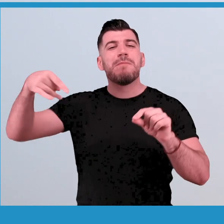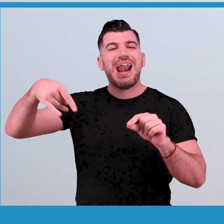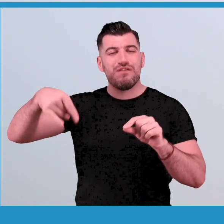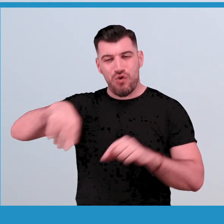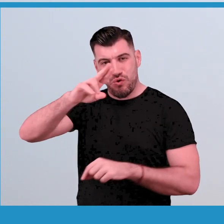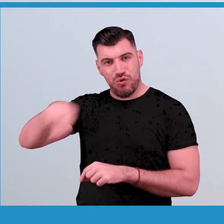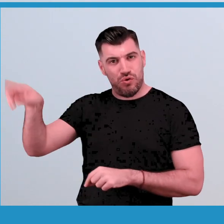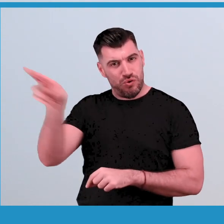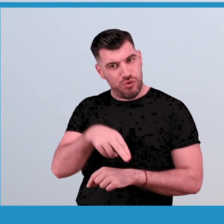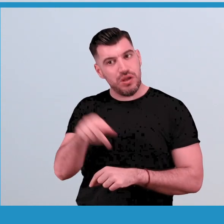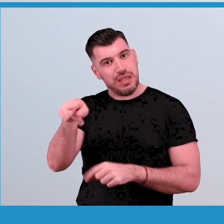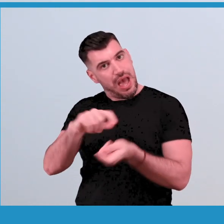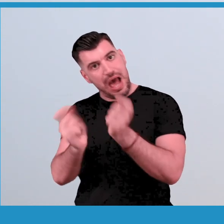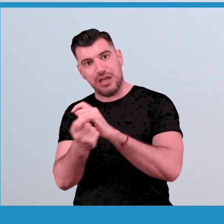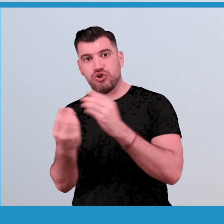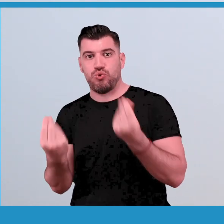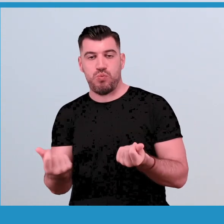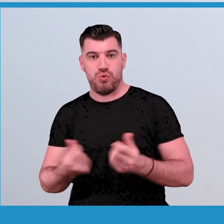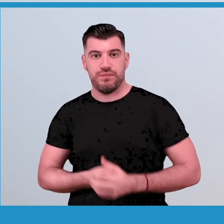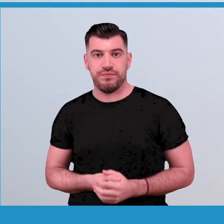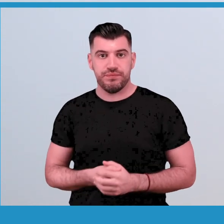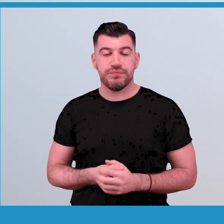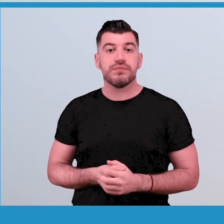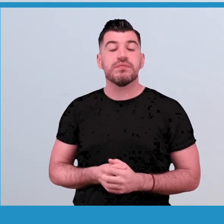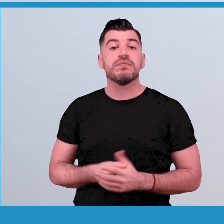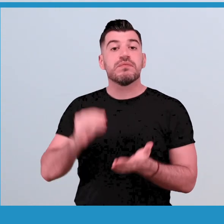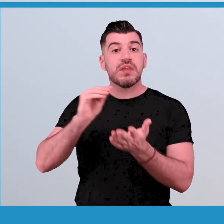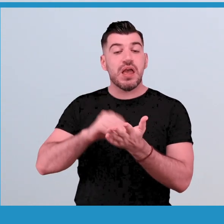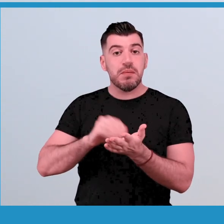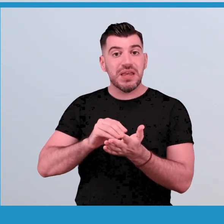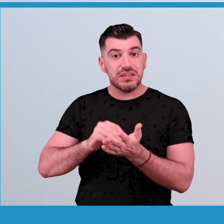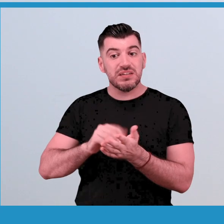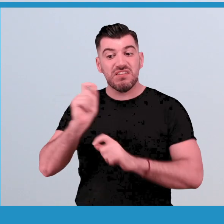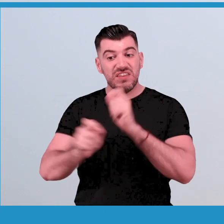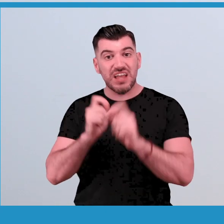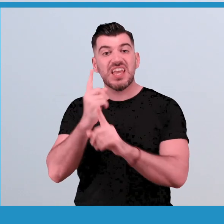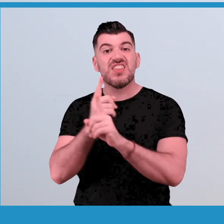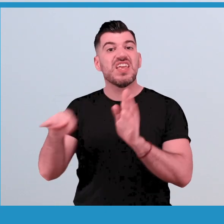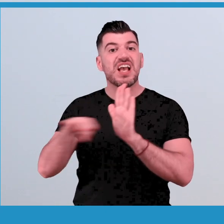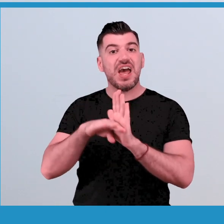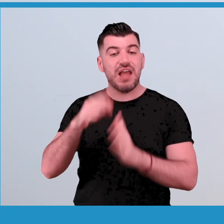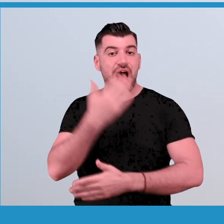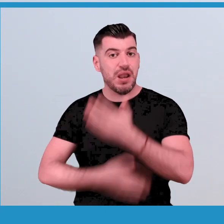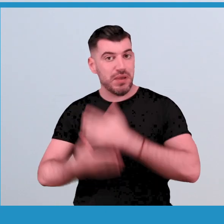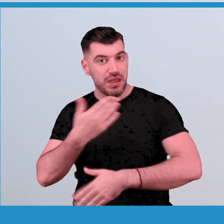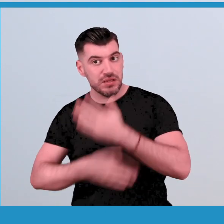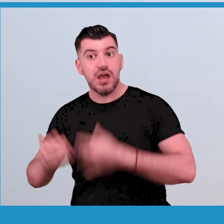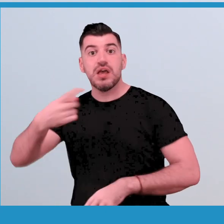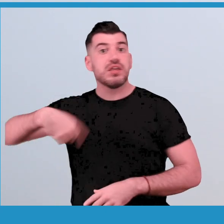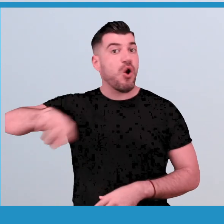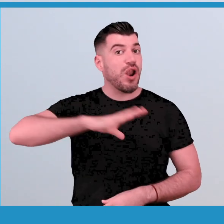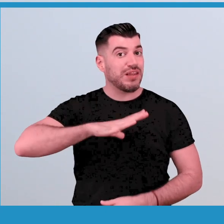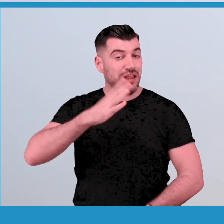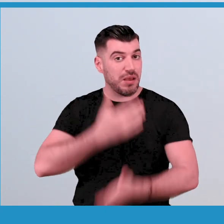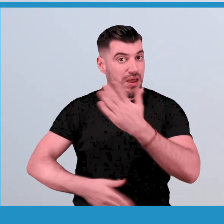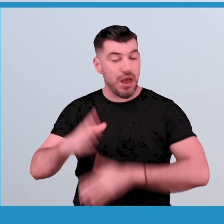φέρνει τροποποιήσεις στη λειτουργία τους. Εισάγει στην Εθνική Πύλη Αναπηρίας την κάρτα αναπηρίας για